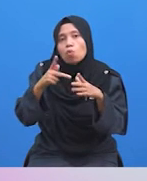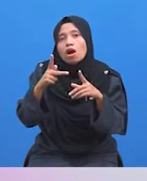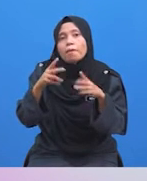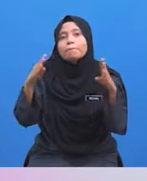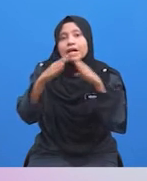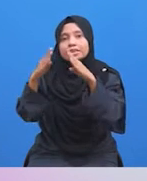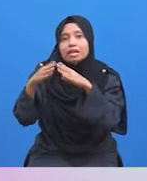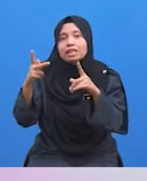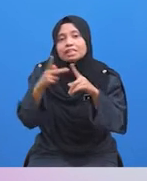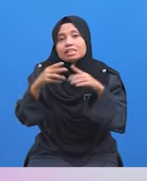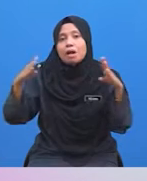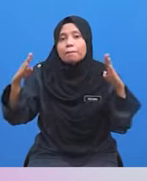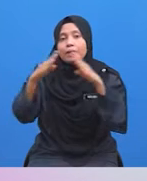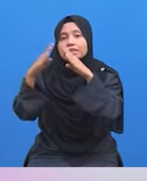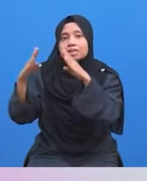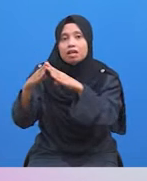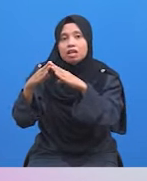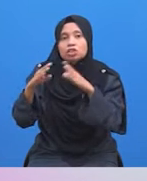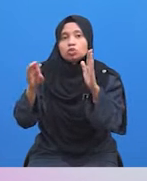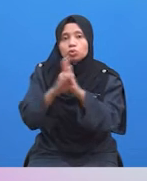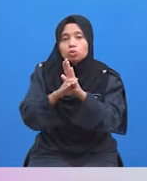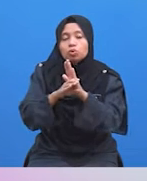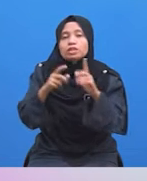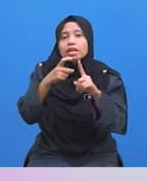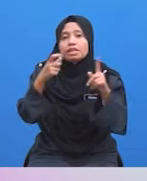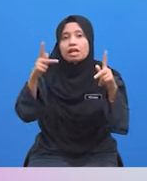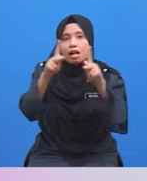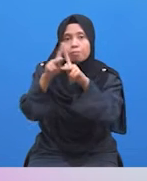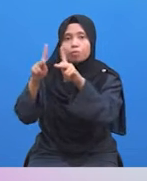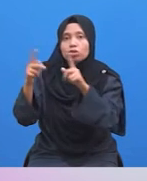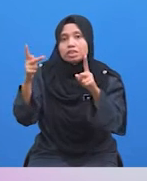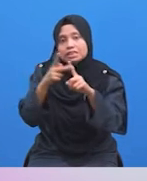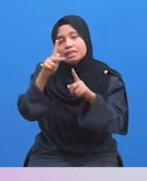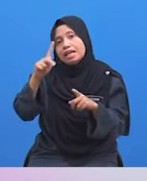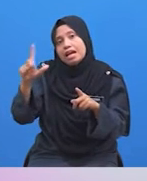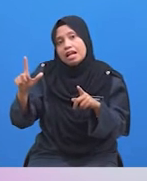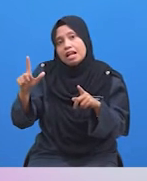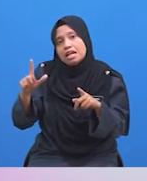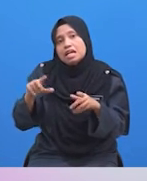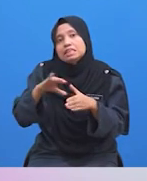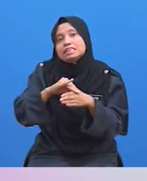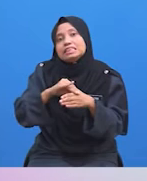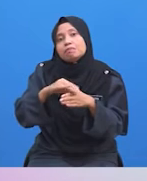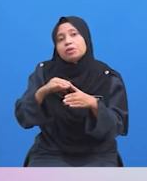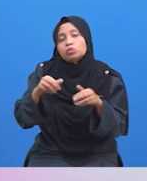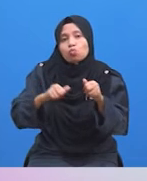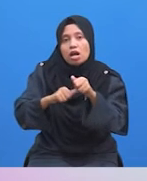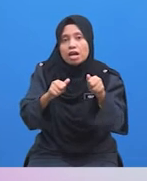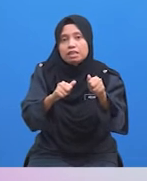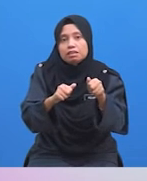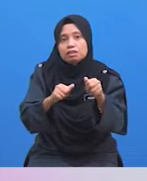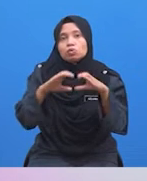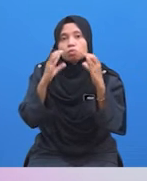Banda contoh dari kampung ke Vale lumpuh kedua isipadu aliran didapati